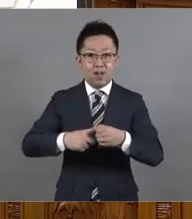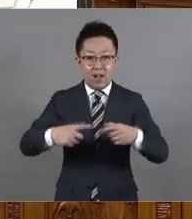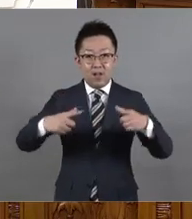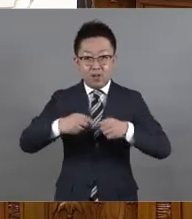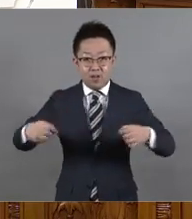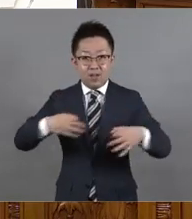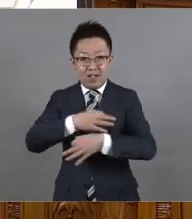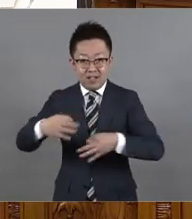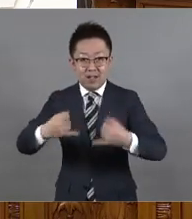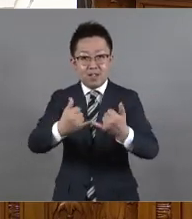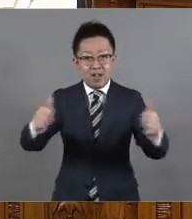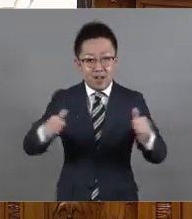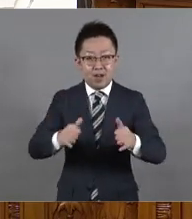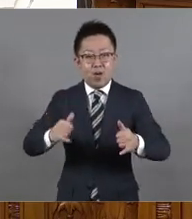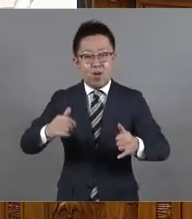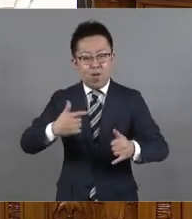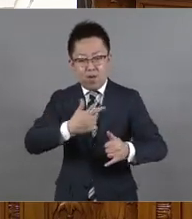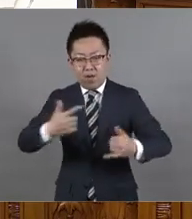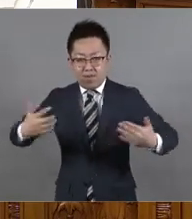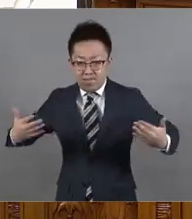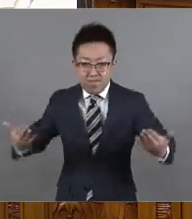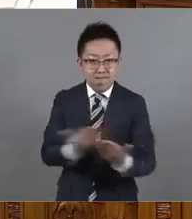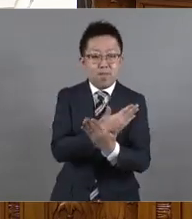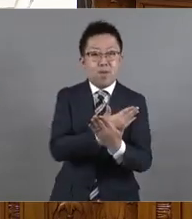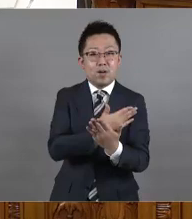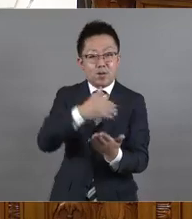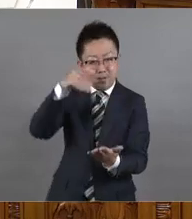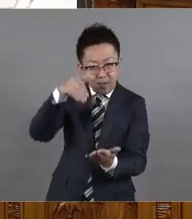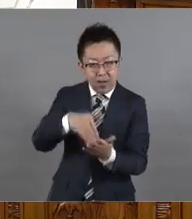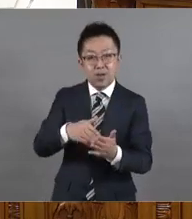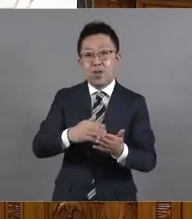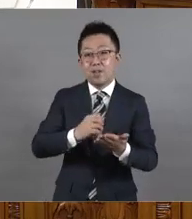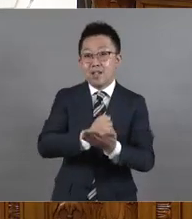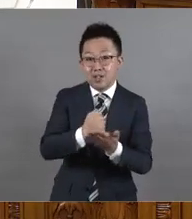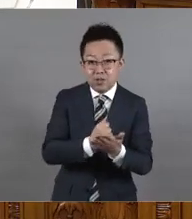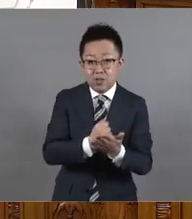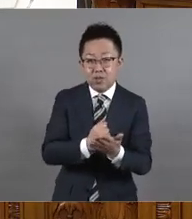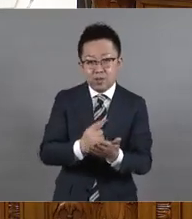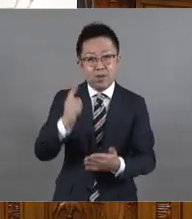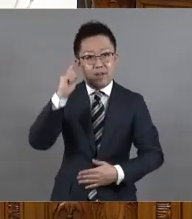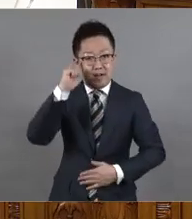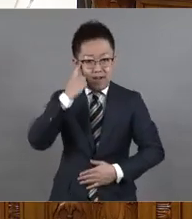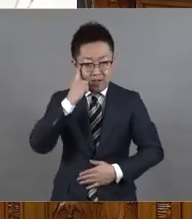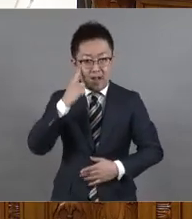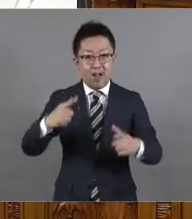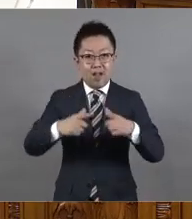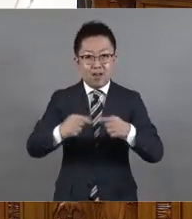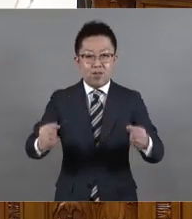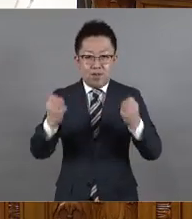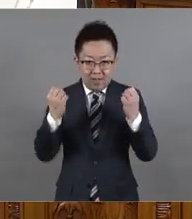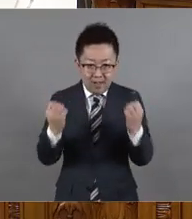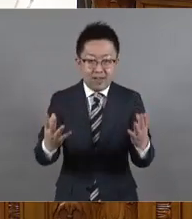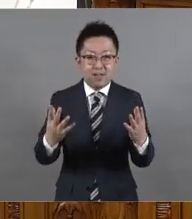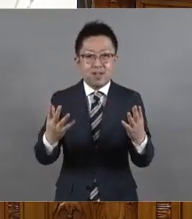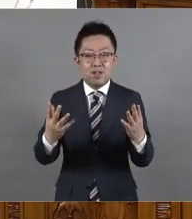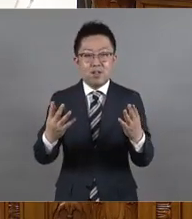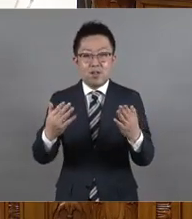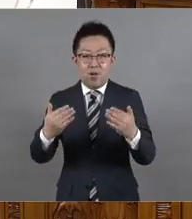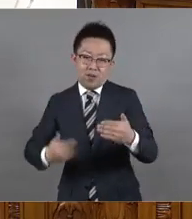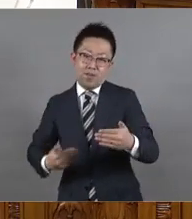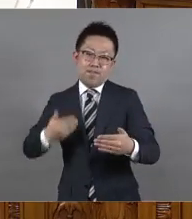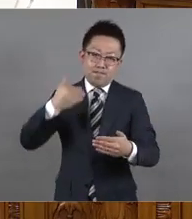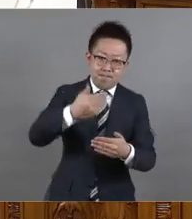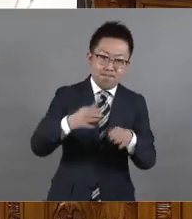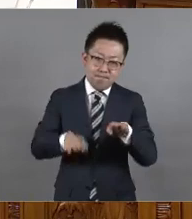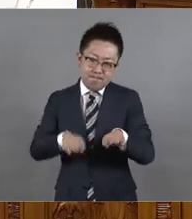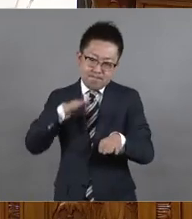社会の大きな変革のつラストチャンスとの気概をもって日本語新たなそして大きな一歩を踏み出す一